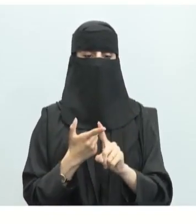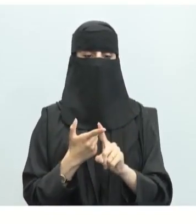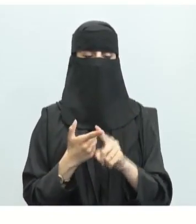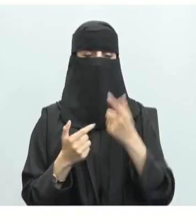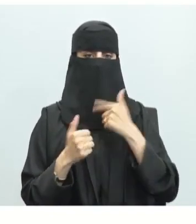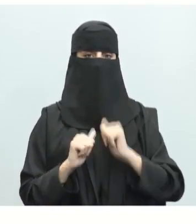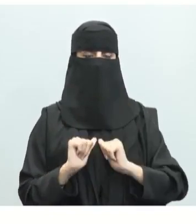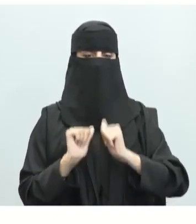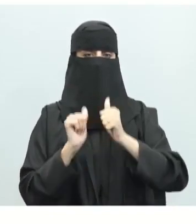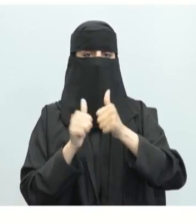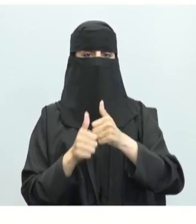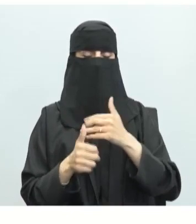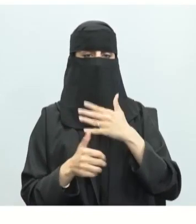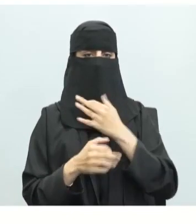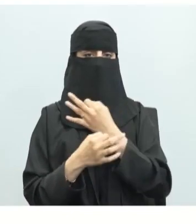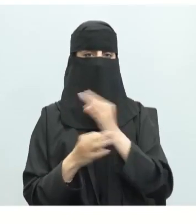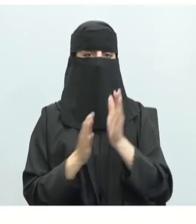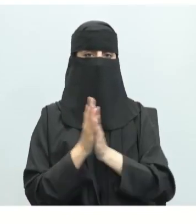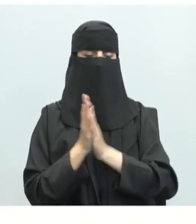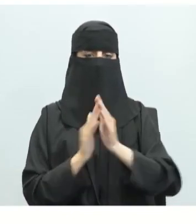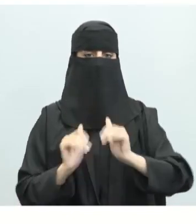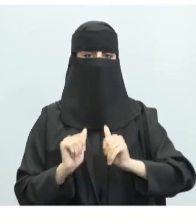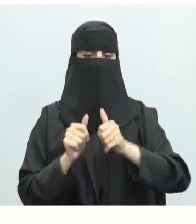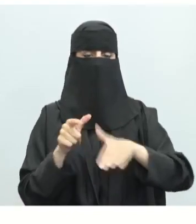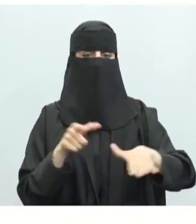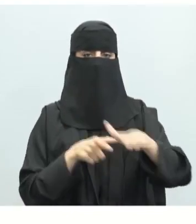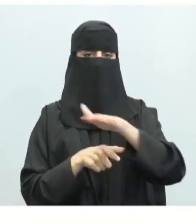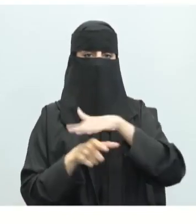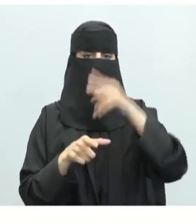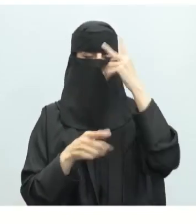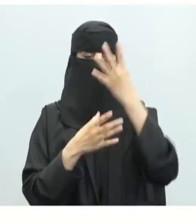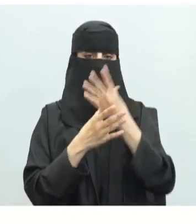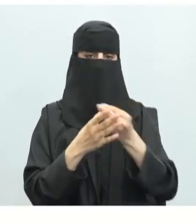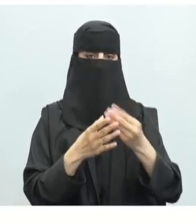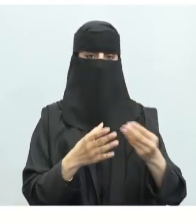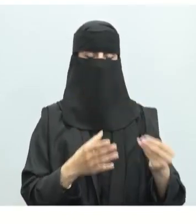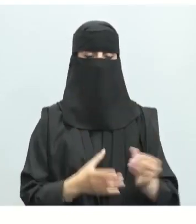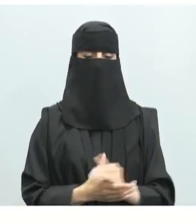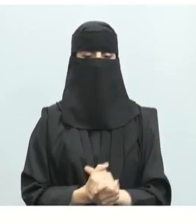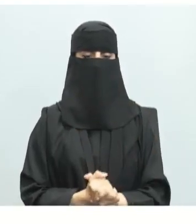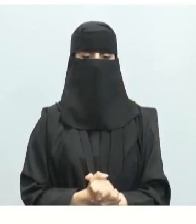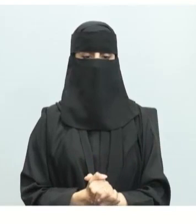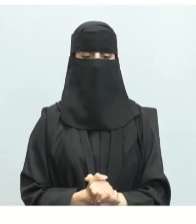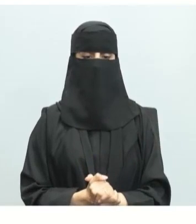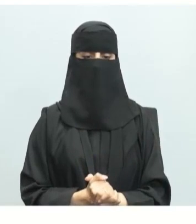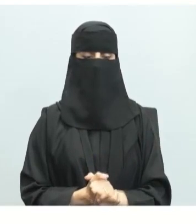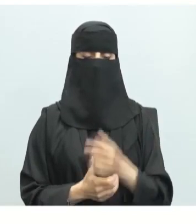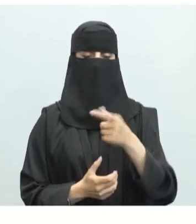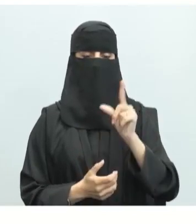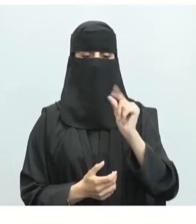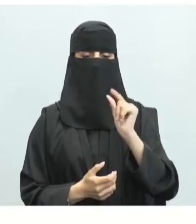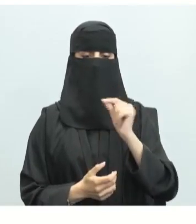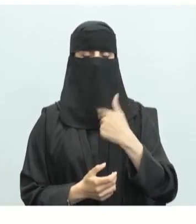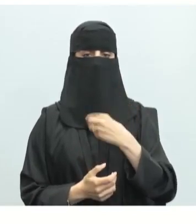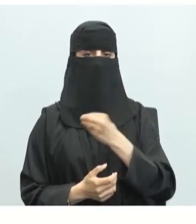الإنجاز تعم أبناء الوطن. أحسنتم، فنقول